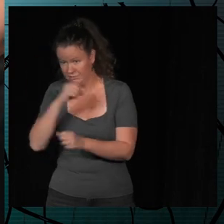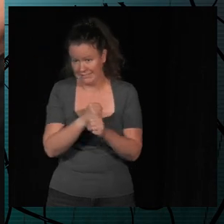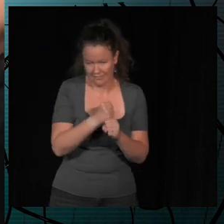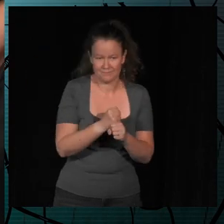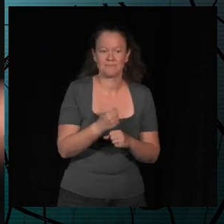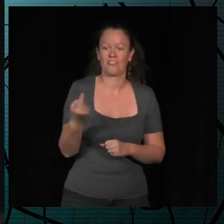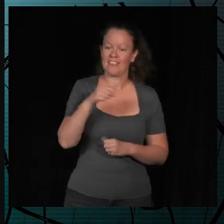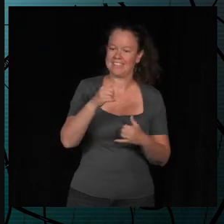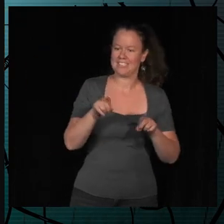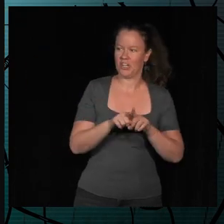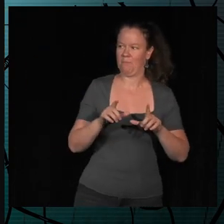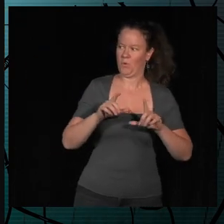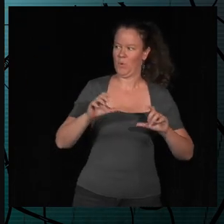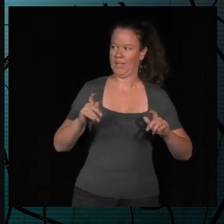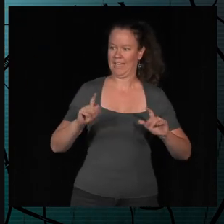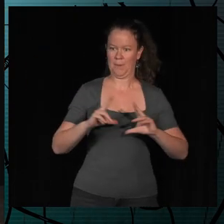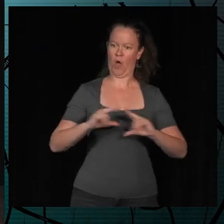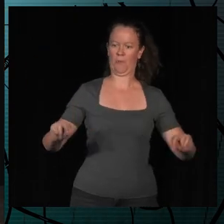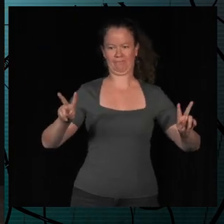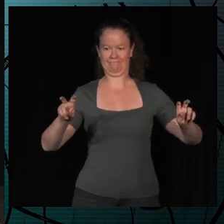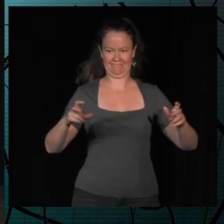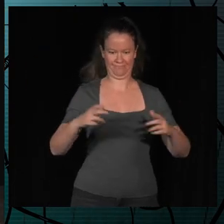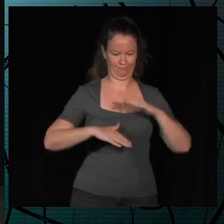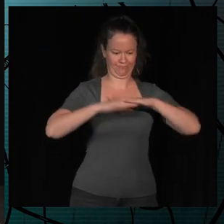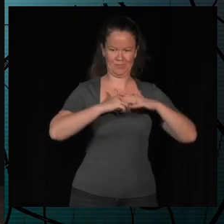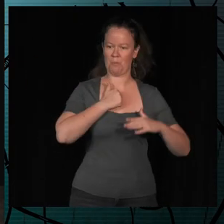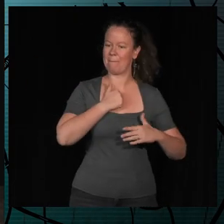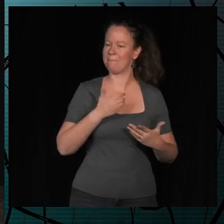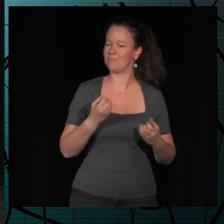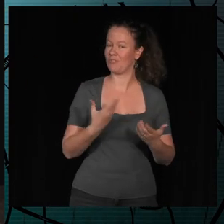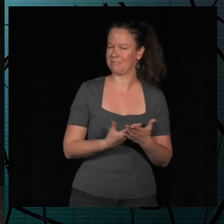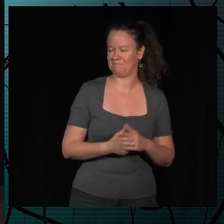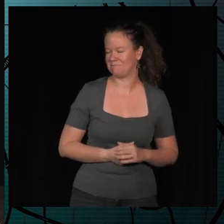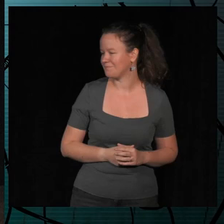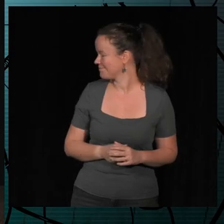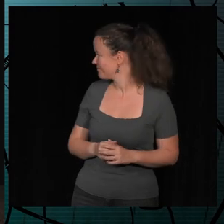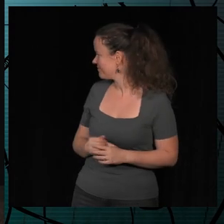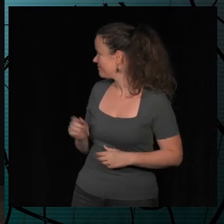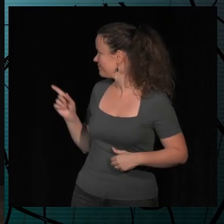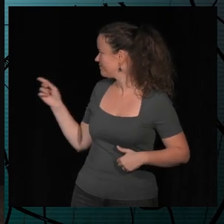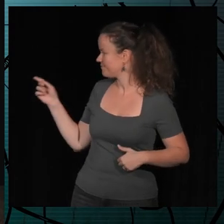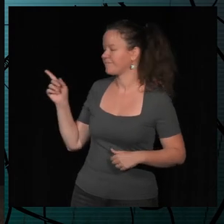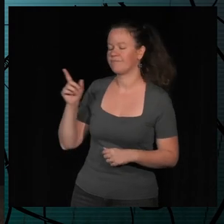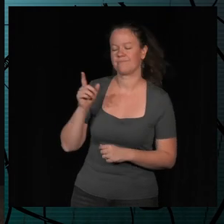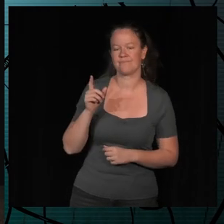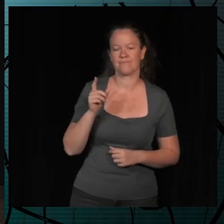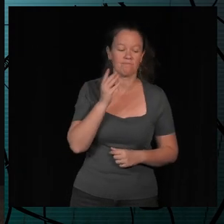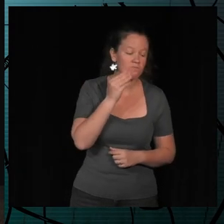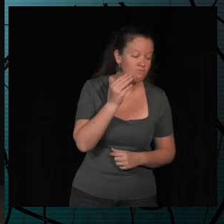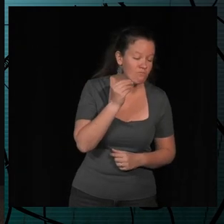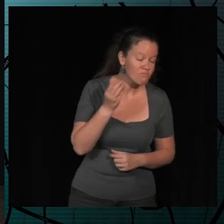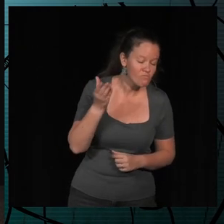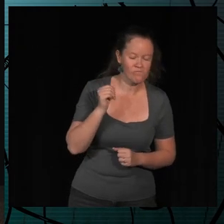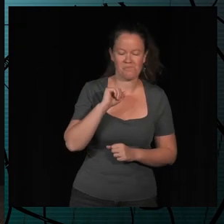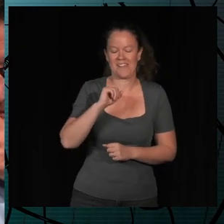usage différent des des écrans et si si je peux rajouter un un petit point sur enfin